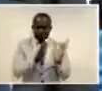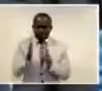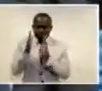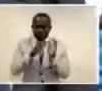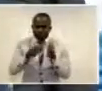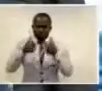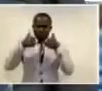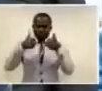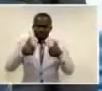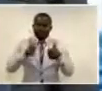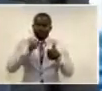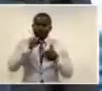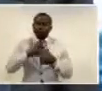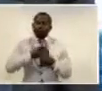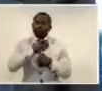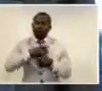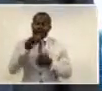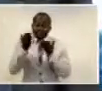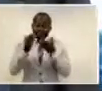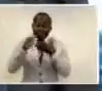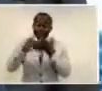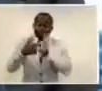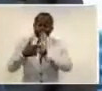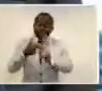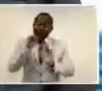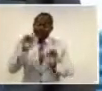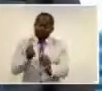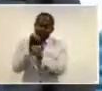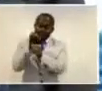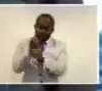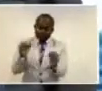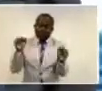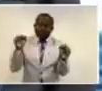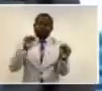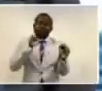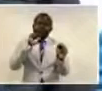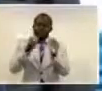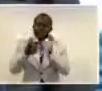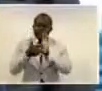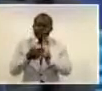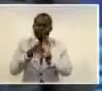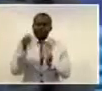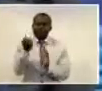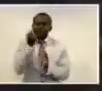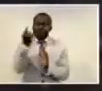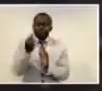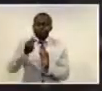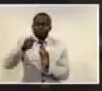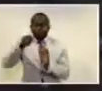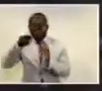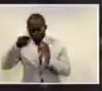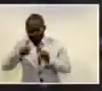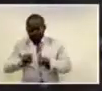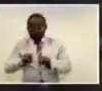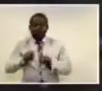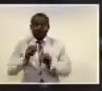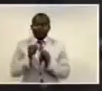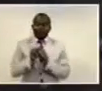neza ntibigeze barusura ngo nibura batunenge ibidashoboka byose nta na kimwe cyakoze ni ikindi kibazo rero